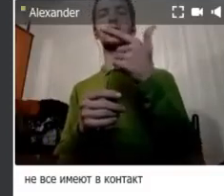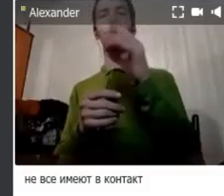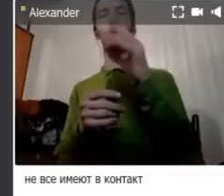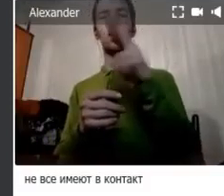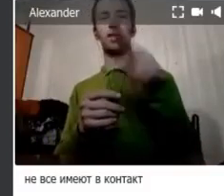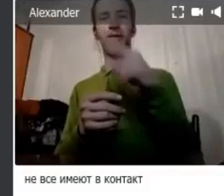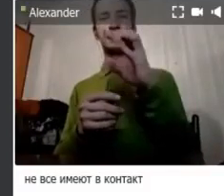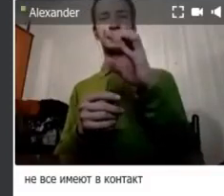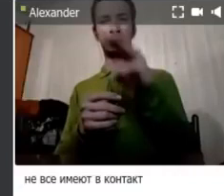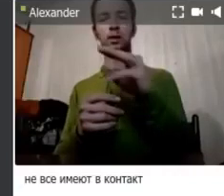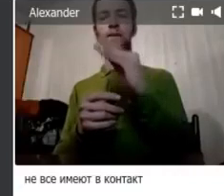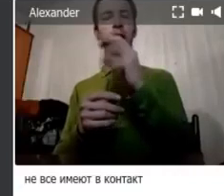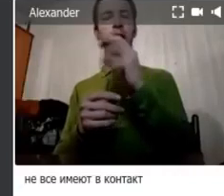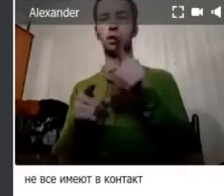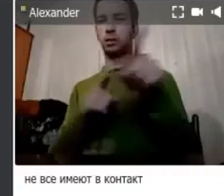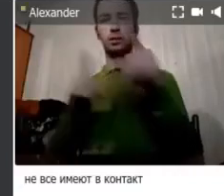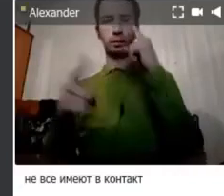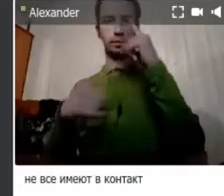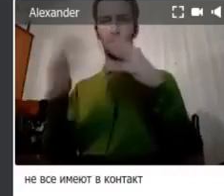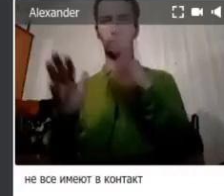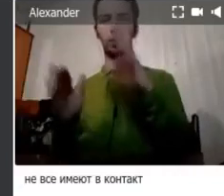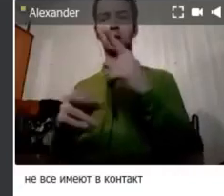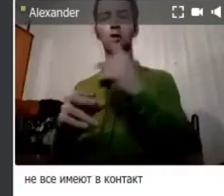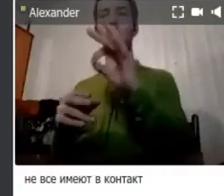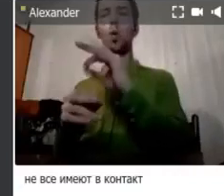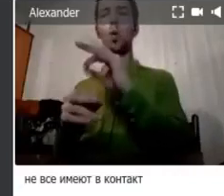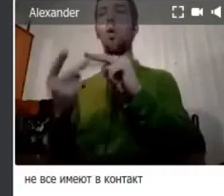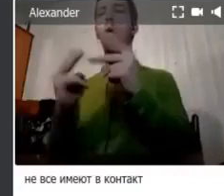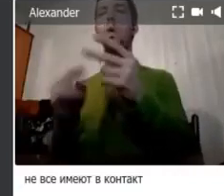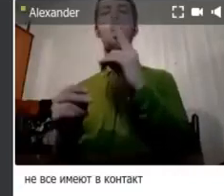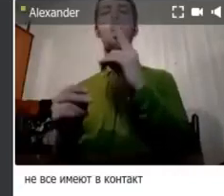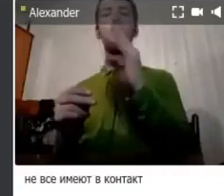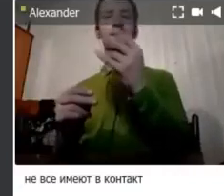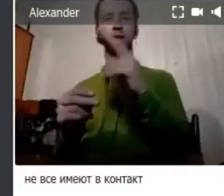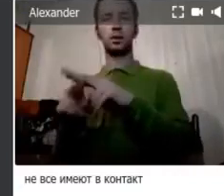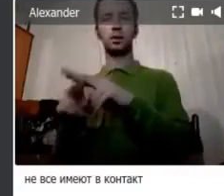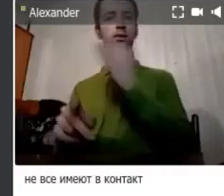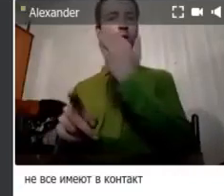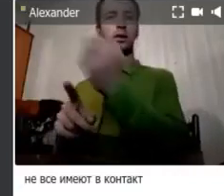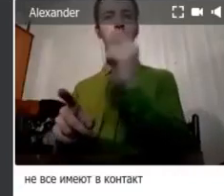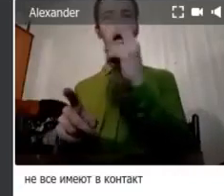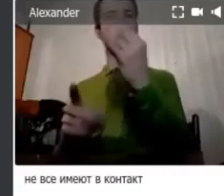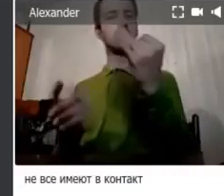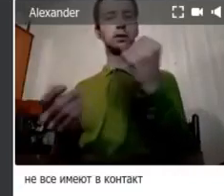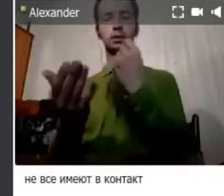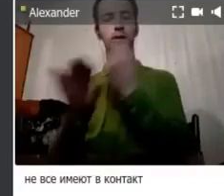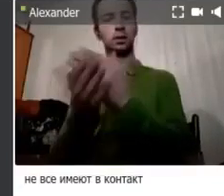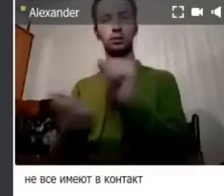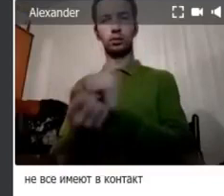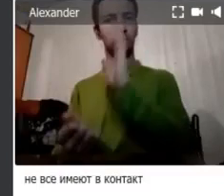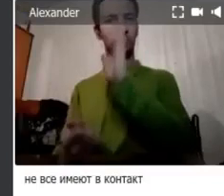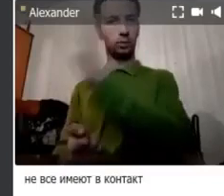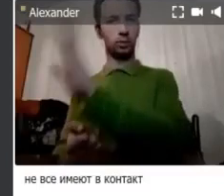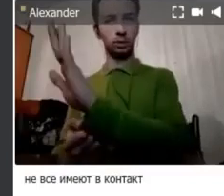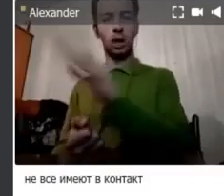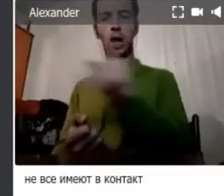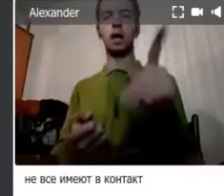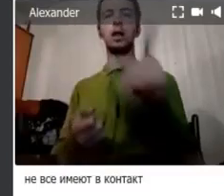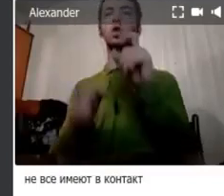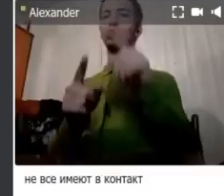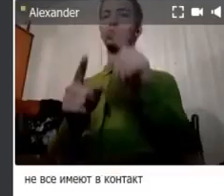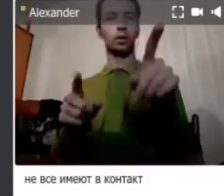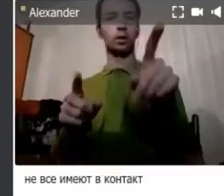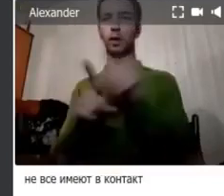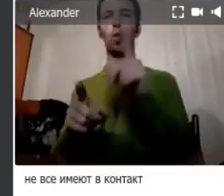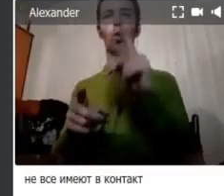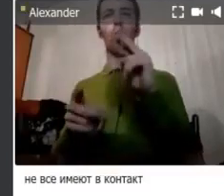Set, за свой набор золотых слитков, с конвертацией это вообще никак не связано, никак. То есть это ваш заказ